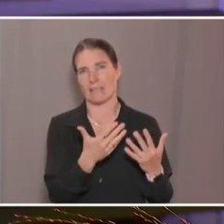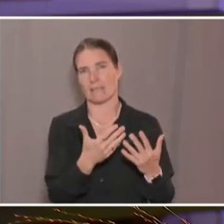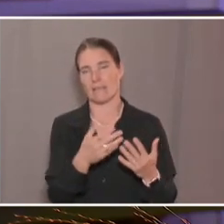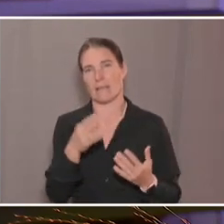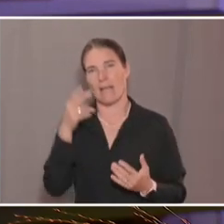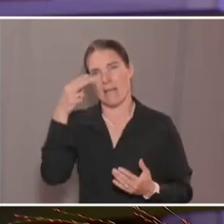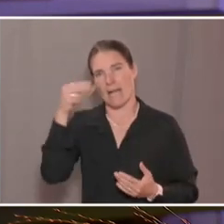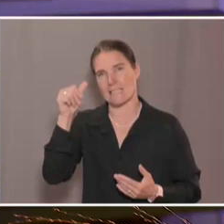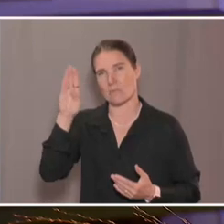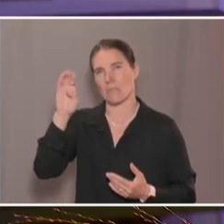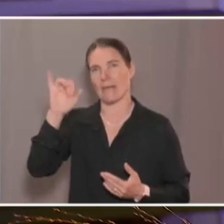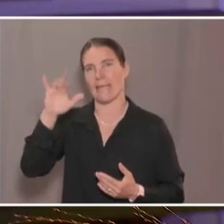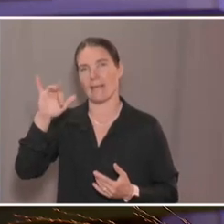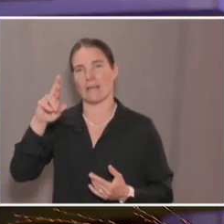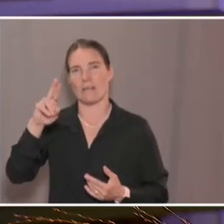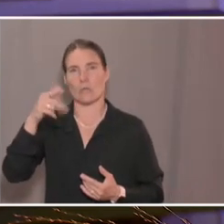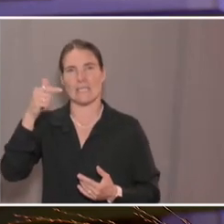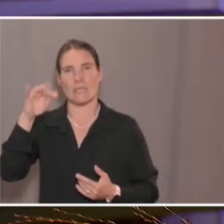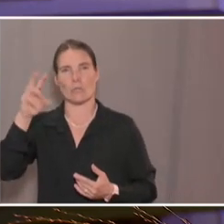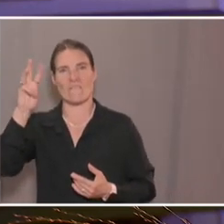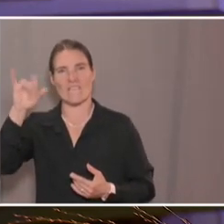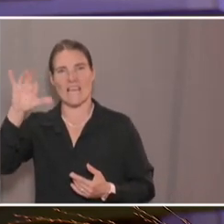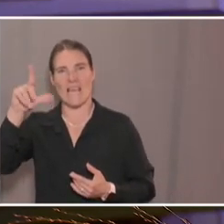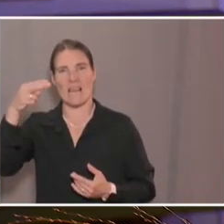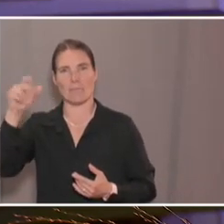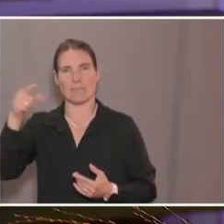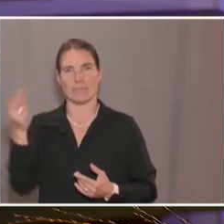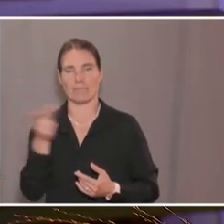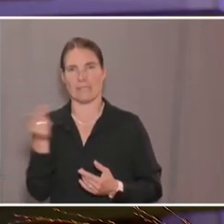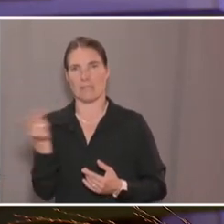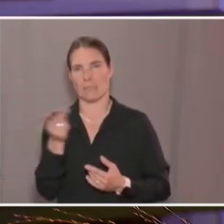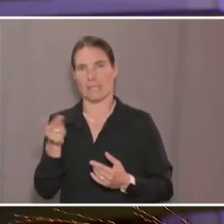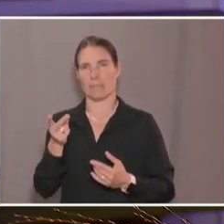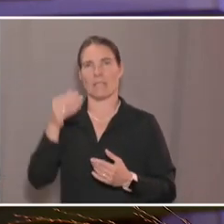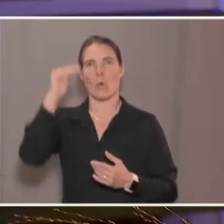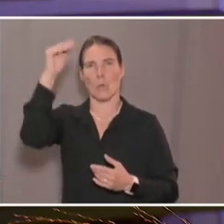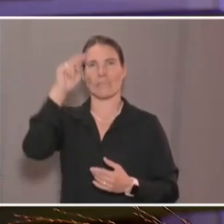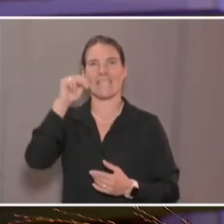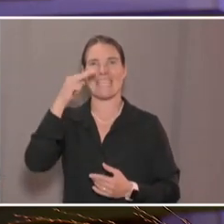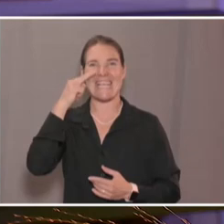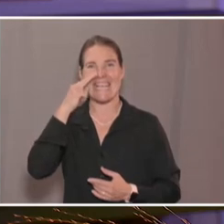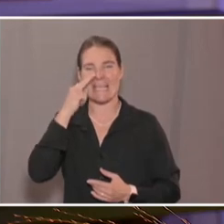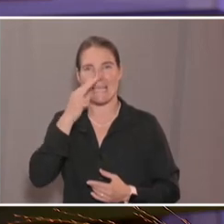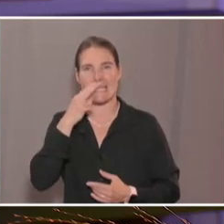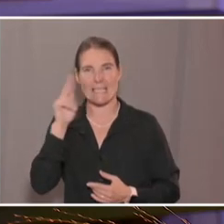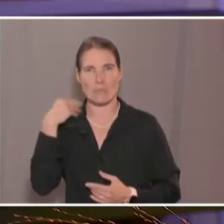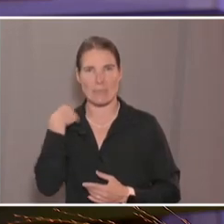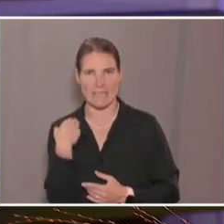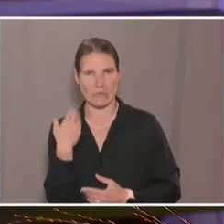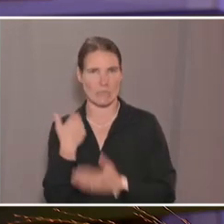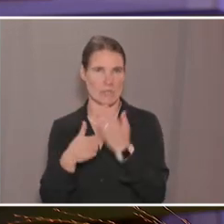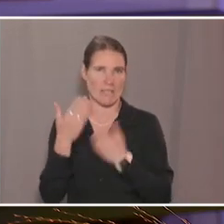Beyer und Theodor Wilhelm, die wir Ihnen schon vorstellten, jene mit der höchsten NS-Belastung innerhalb des